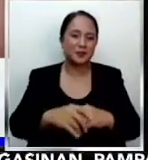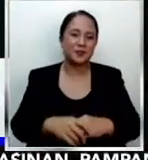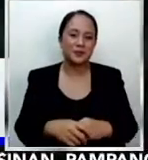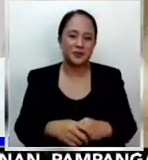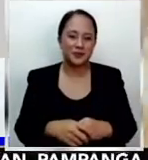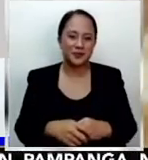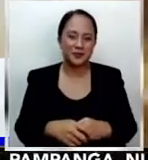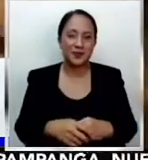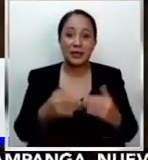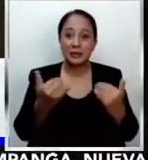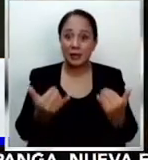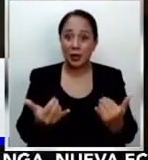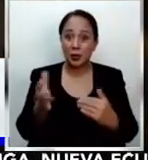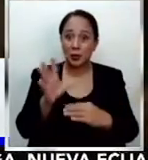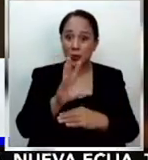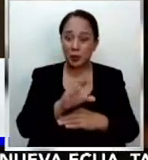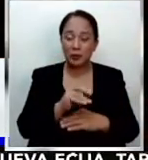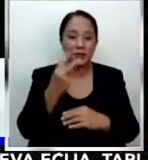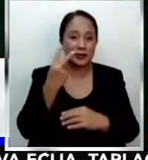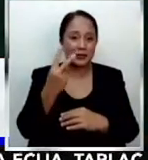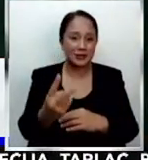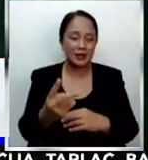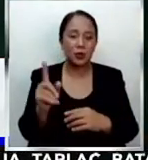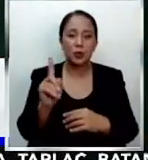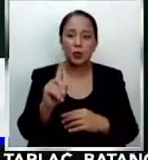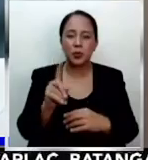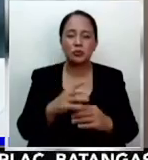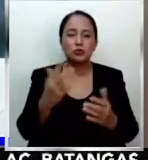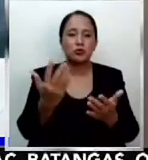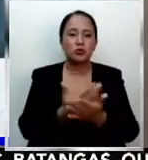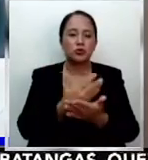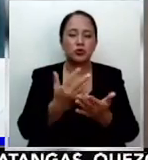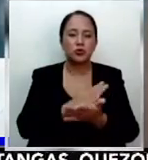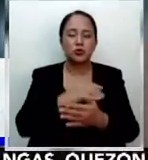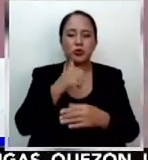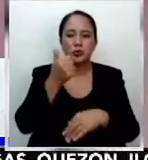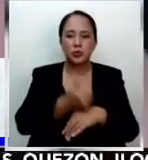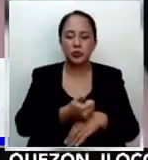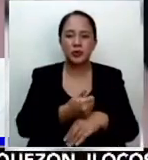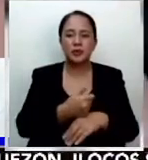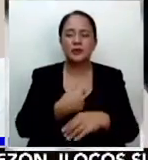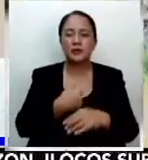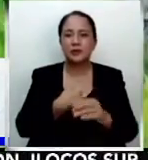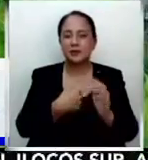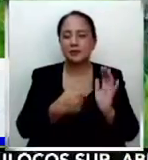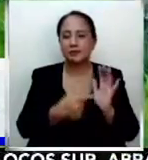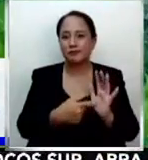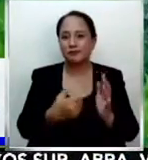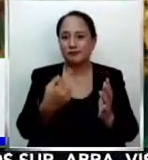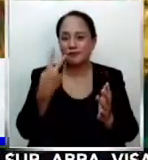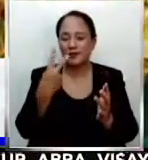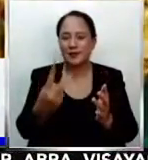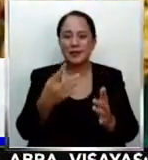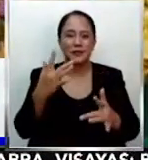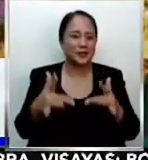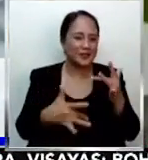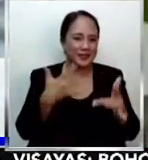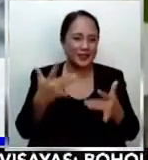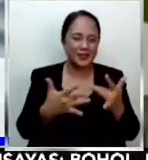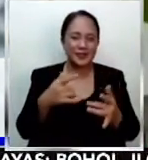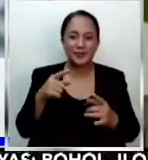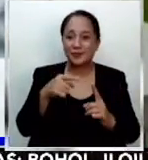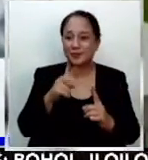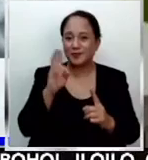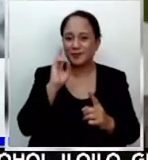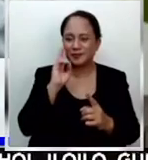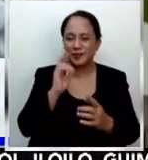Ngayong gabi, mapapanood naman ang bagong launch plug ng series. Kaya lalong excited si Ruru.